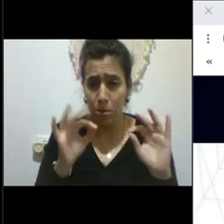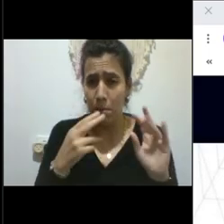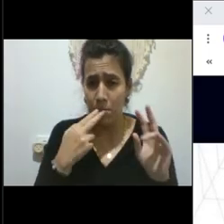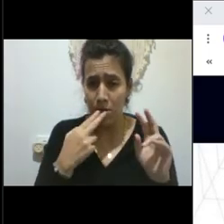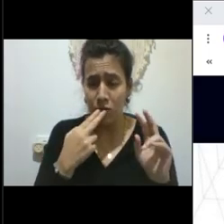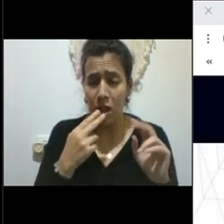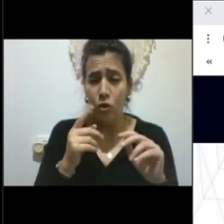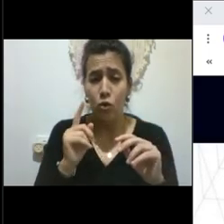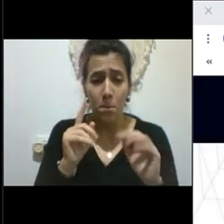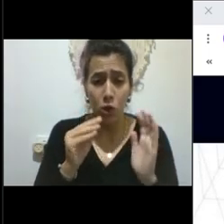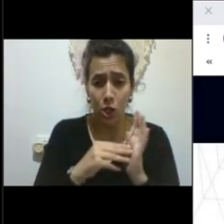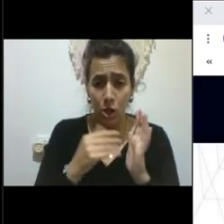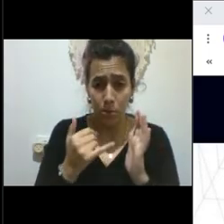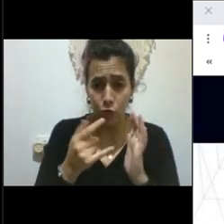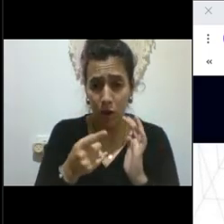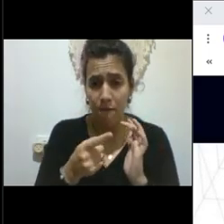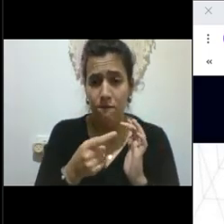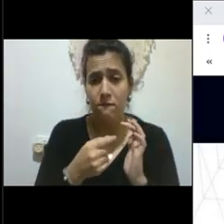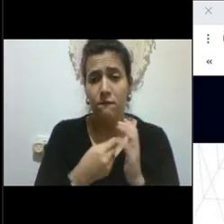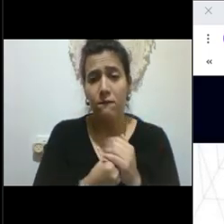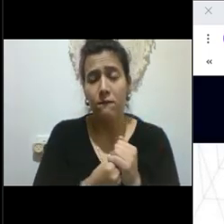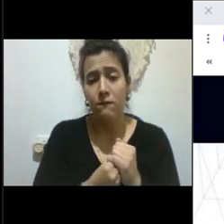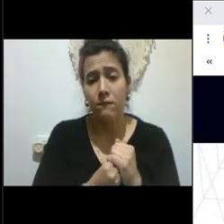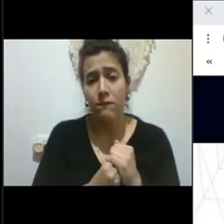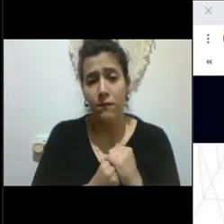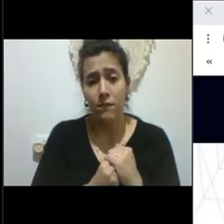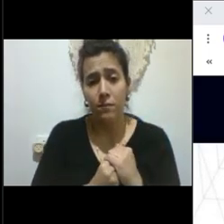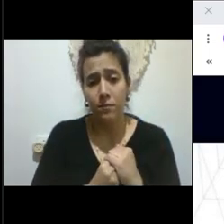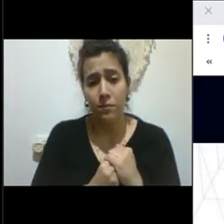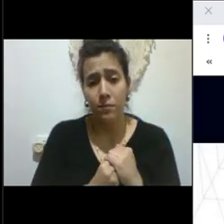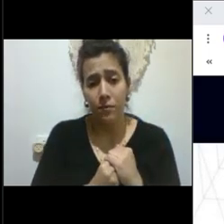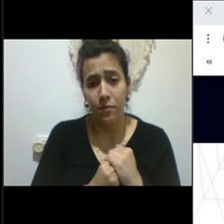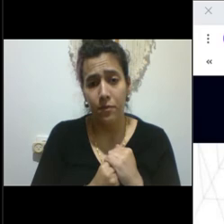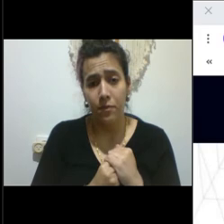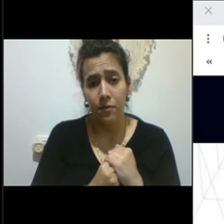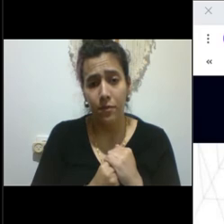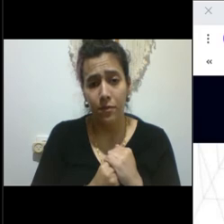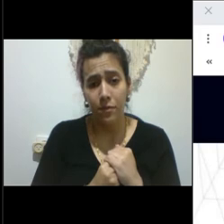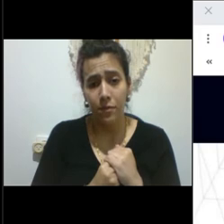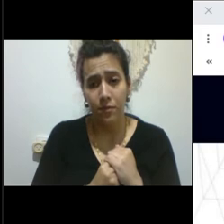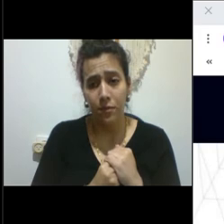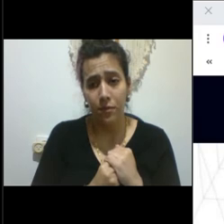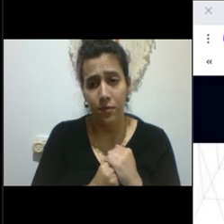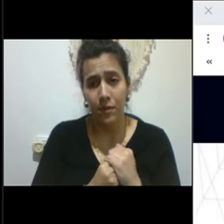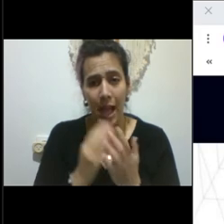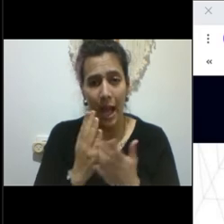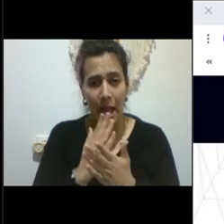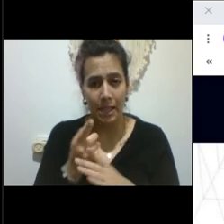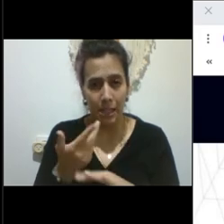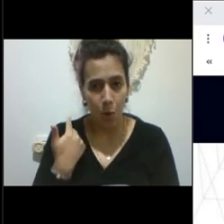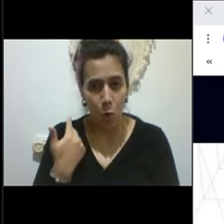שירשם, אני אוסיף את זה, הכנתי את זה מבעוד מועד.